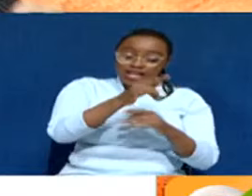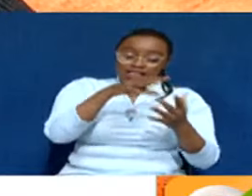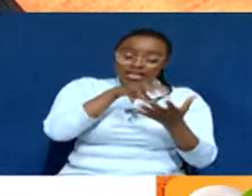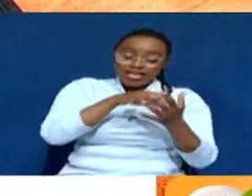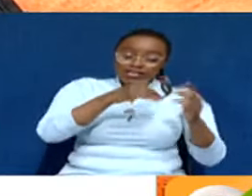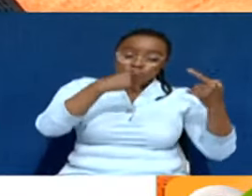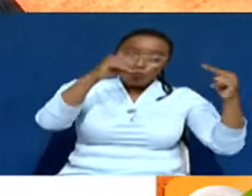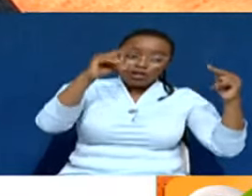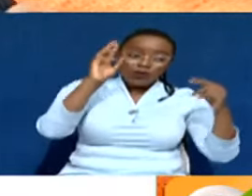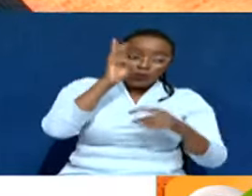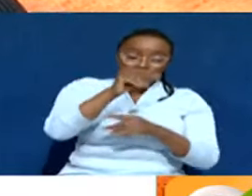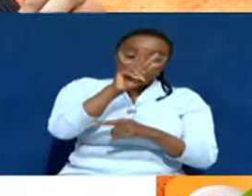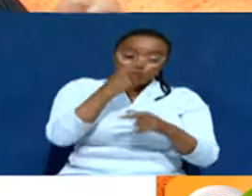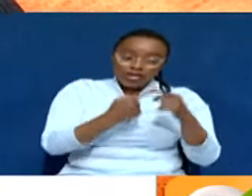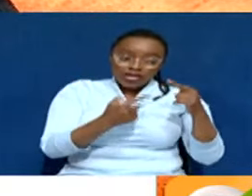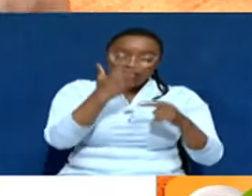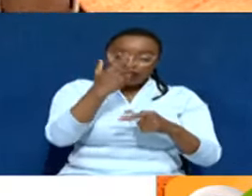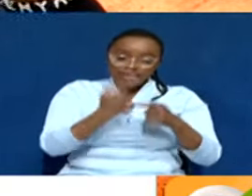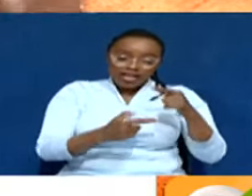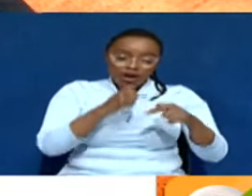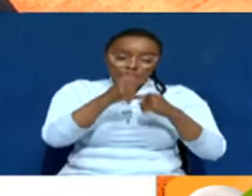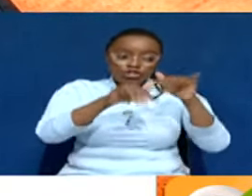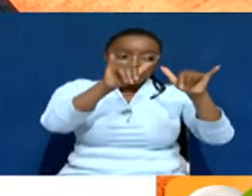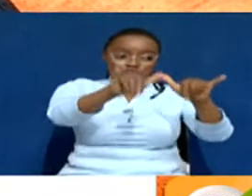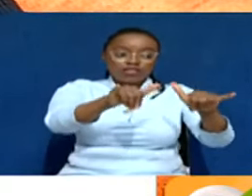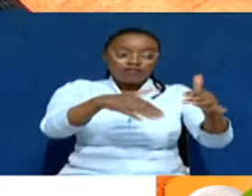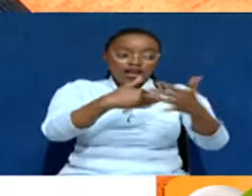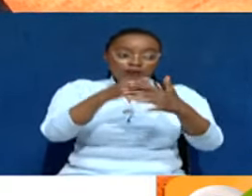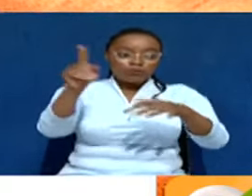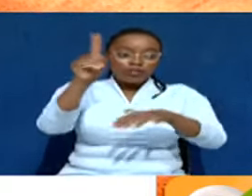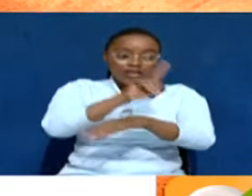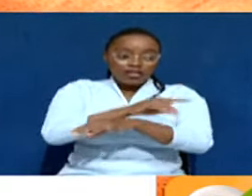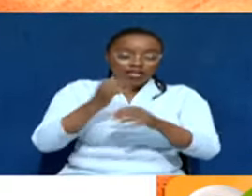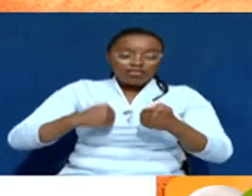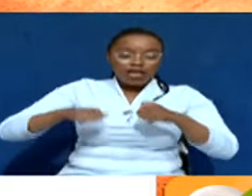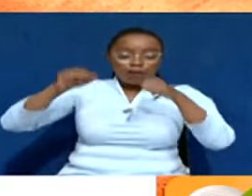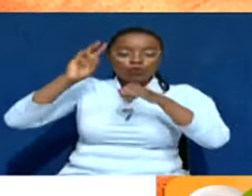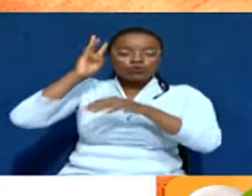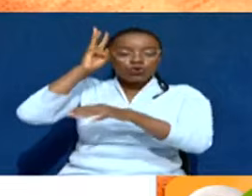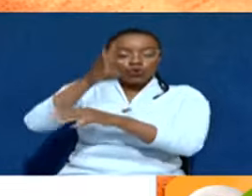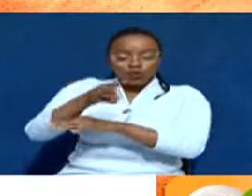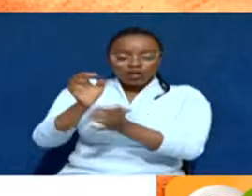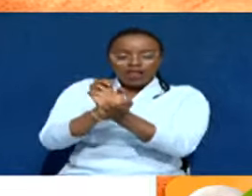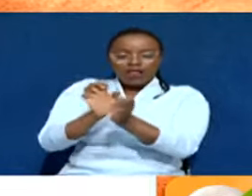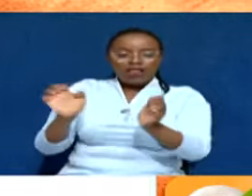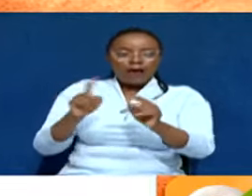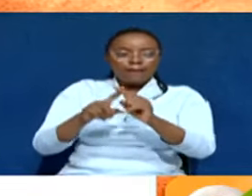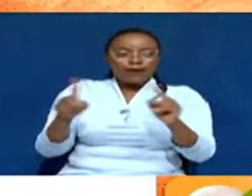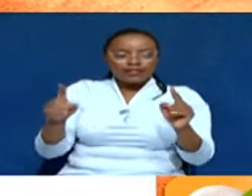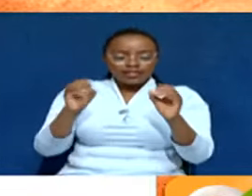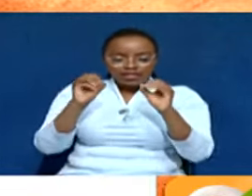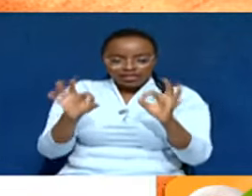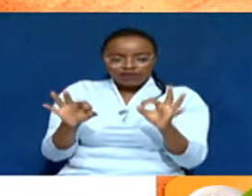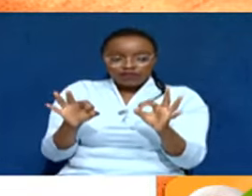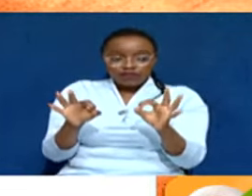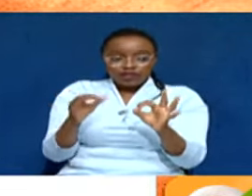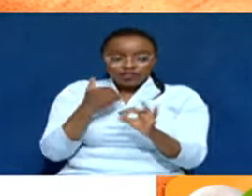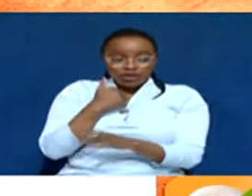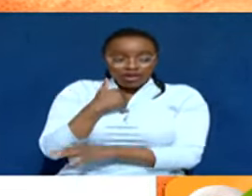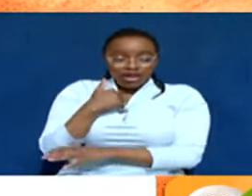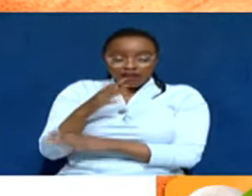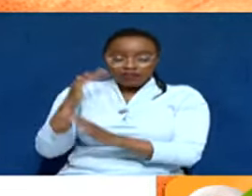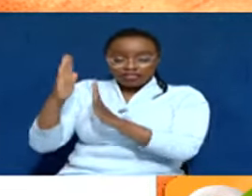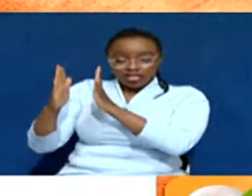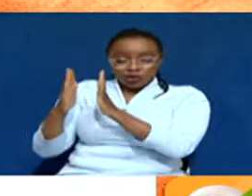kama itamaliza miezi 6, mwaka 2, miaka 3, utakaa hapo mpaka ile siku yenye boss atakushikilia. Lakini at least kukiwekwa